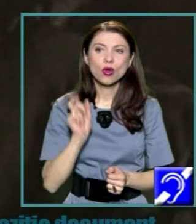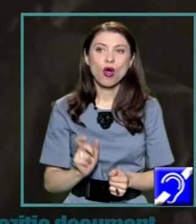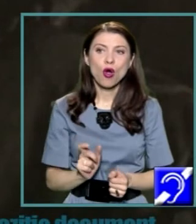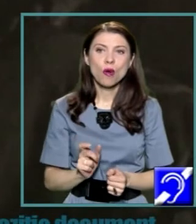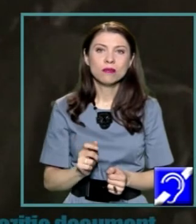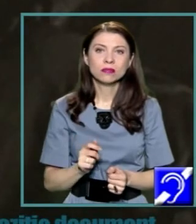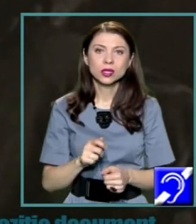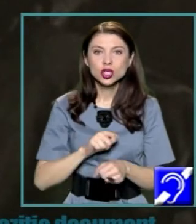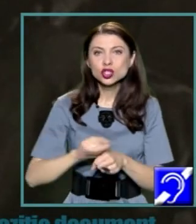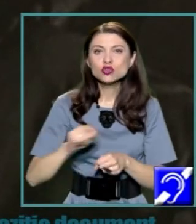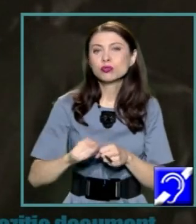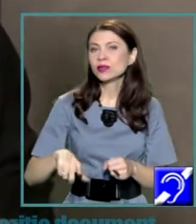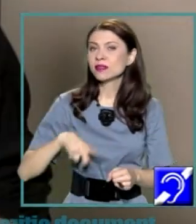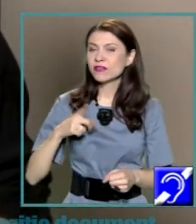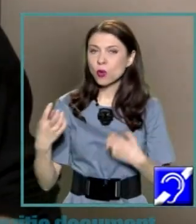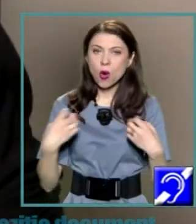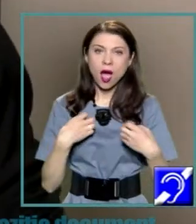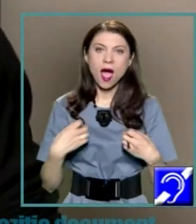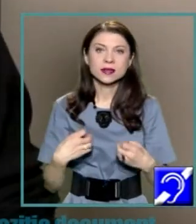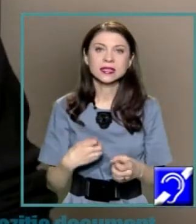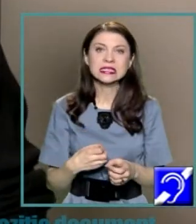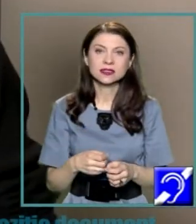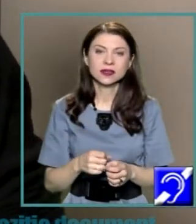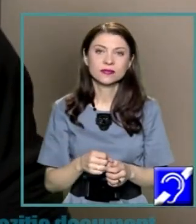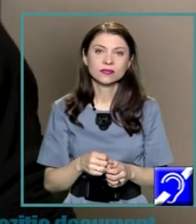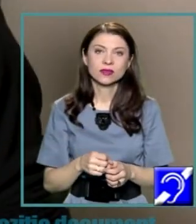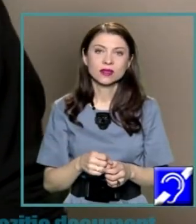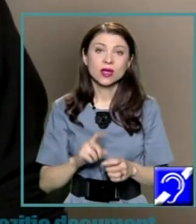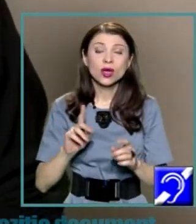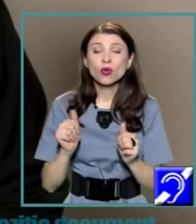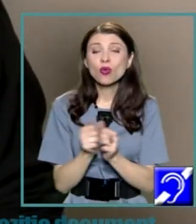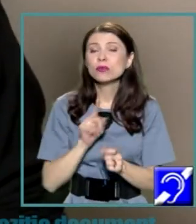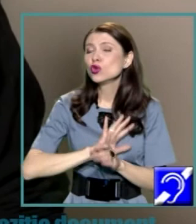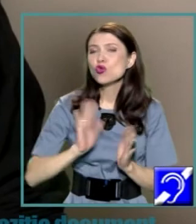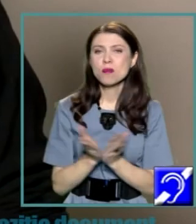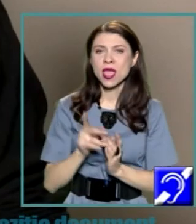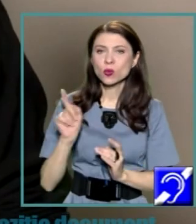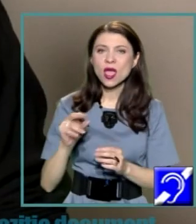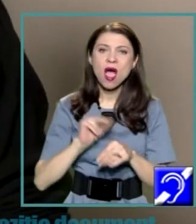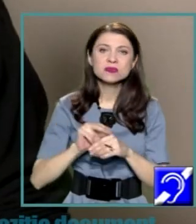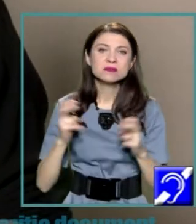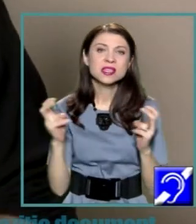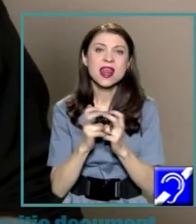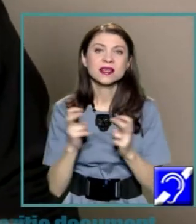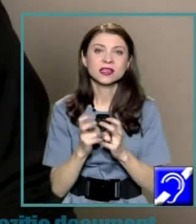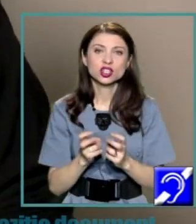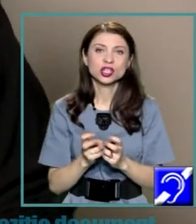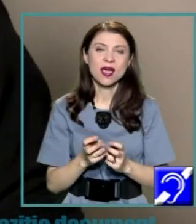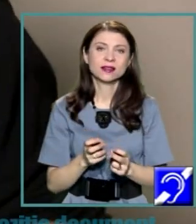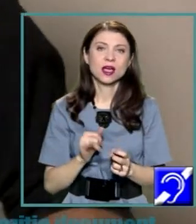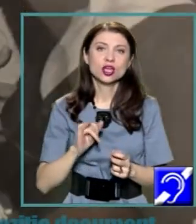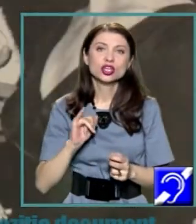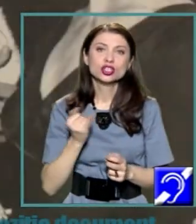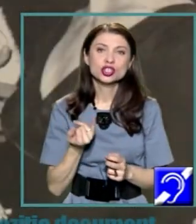pui de viu, ar spune eu. Adică o artistă, numai cu Miriam Brăducanu alături, am simțit această electricitate și această deznădejde și,